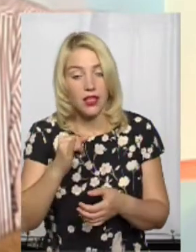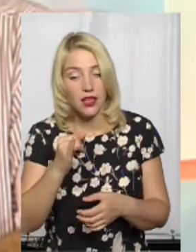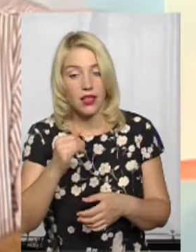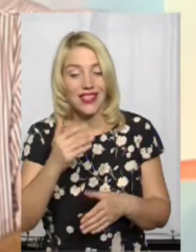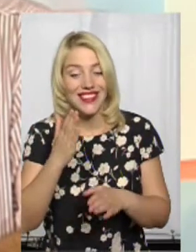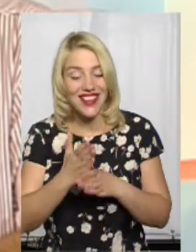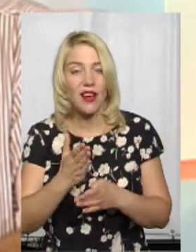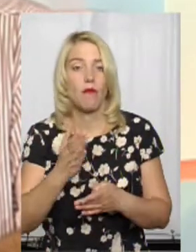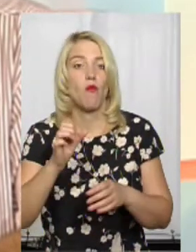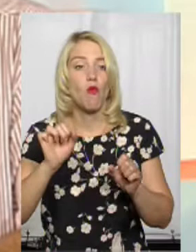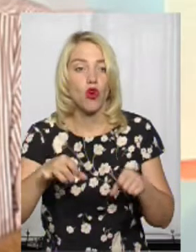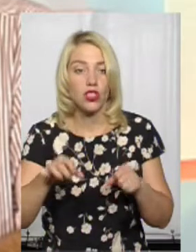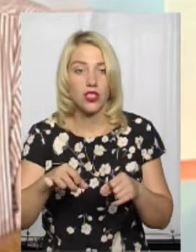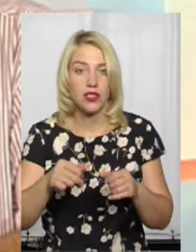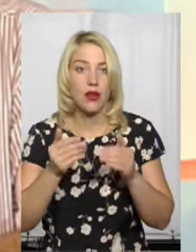можливість навіть і